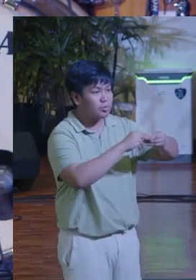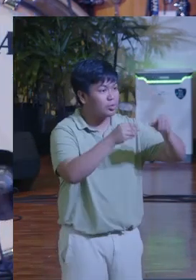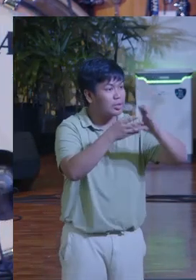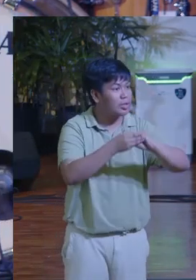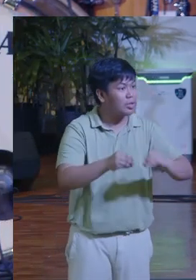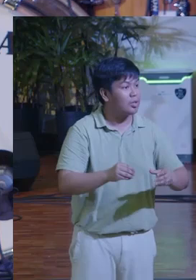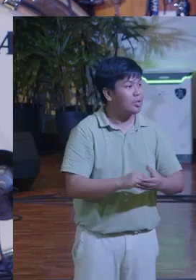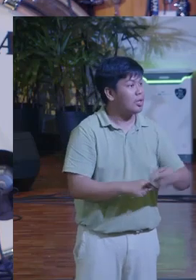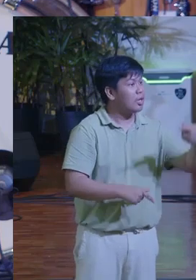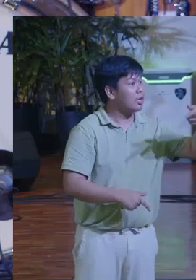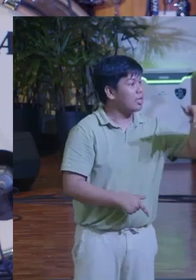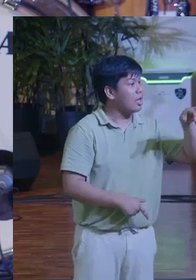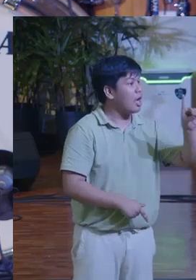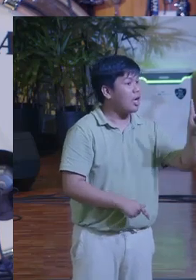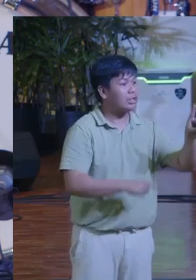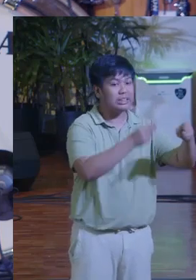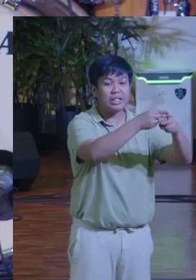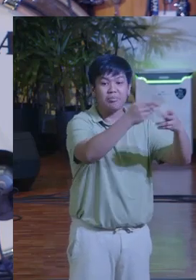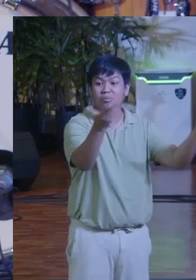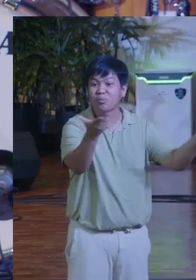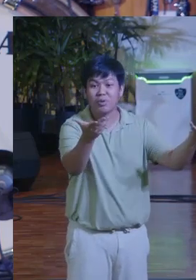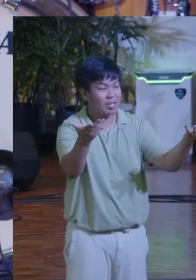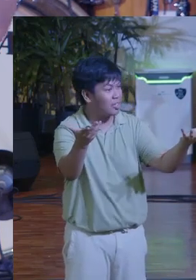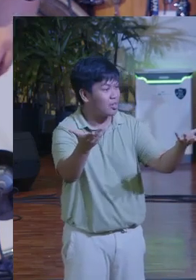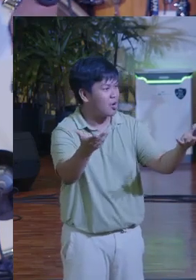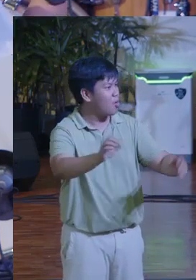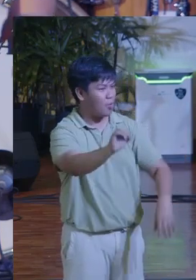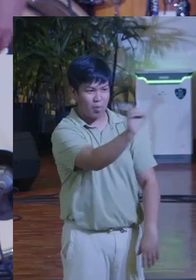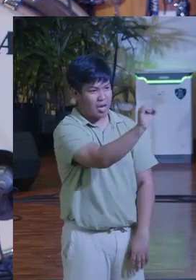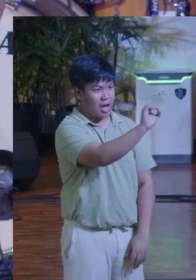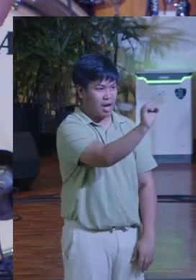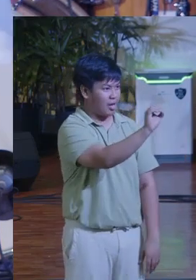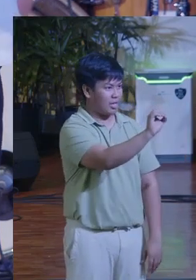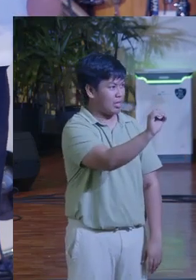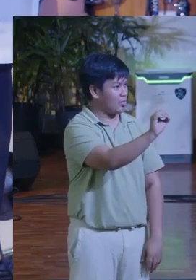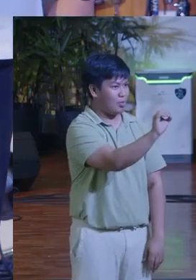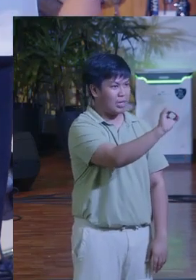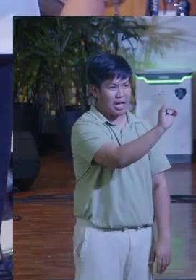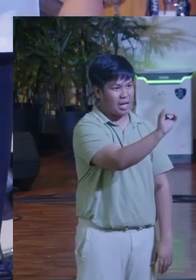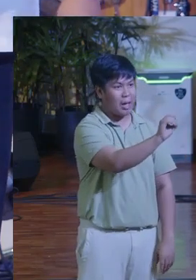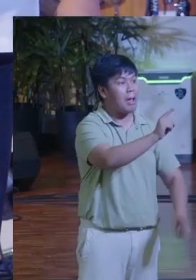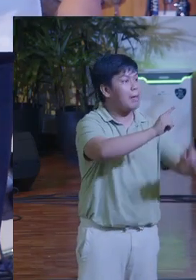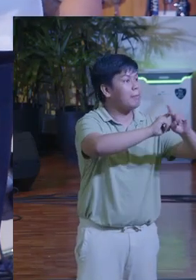to 10, wala ang pangalan ng Diyos. Pero nakikita niyo ba ang kamay ng Diyos?